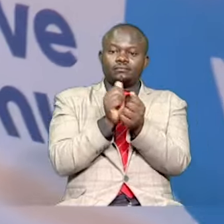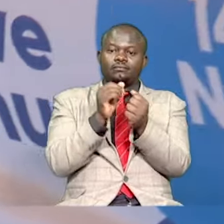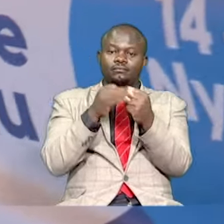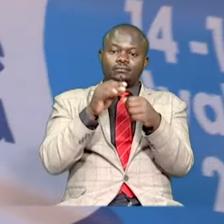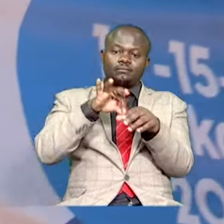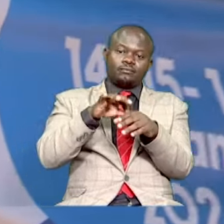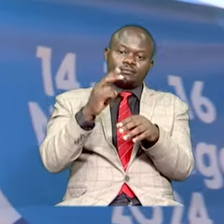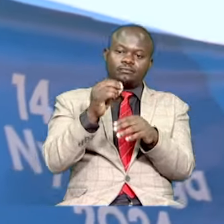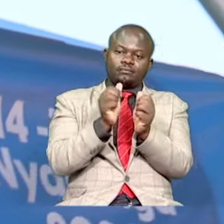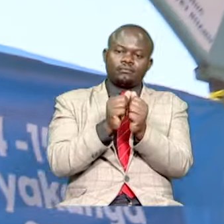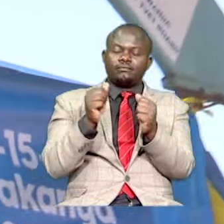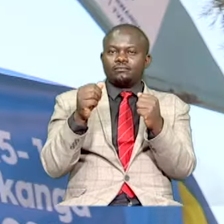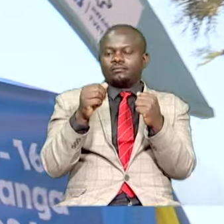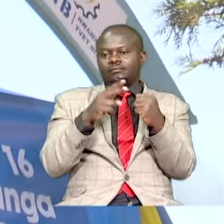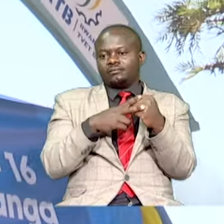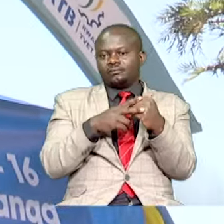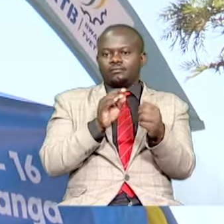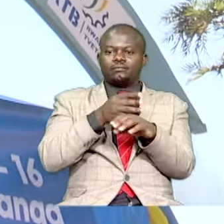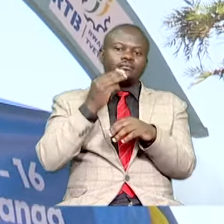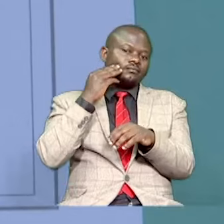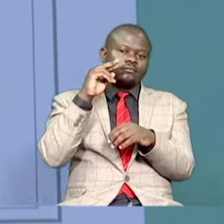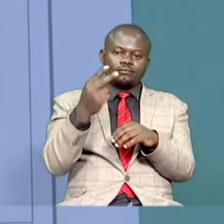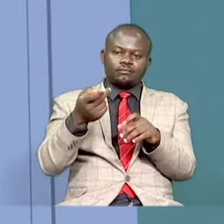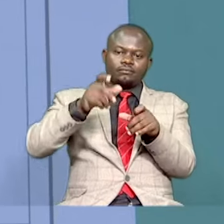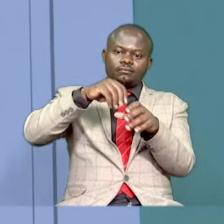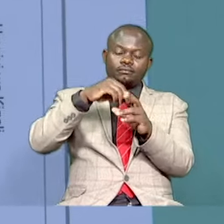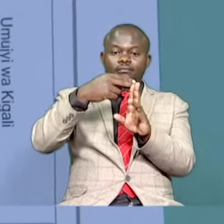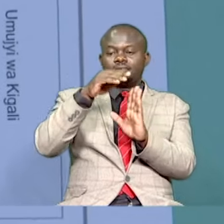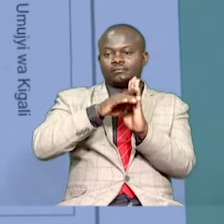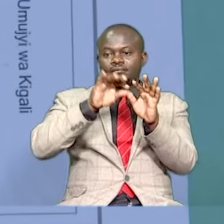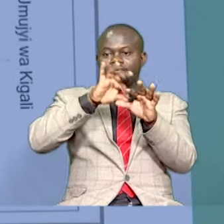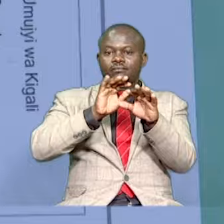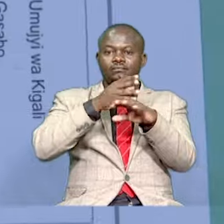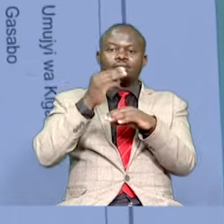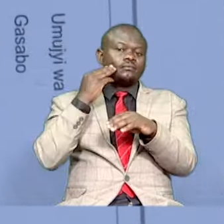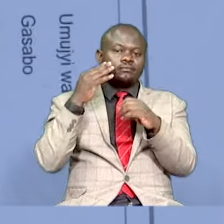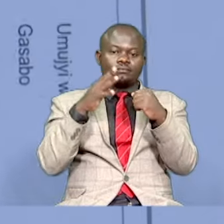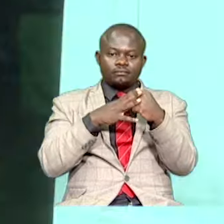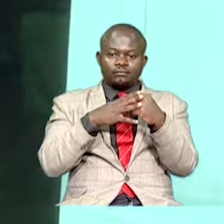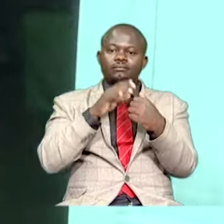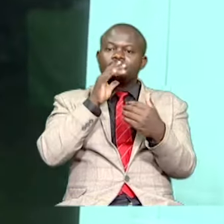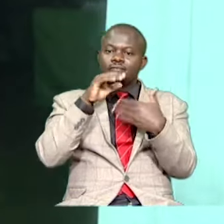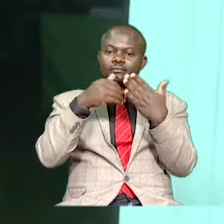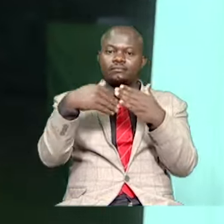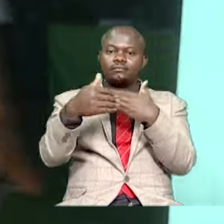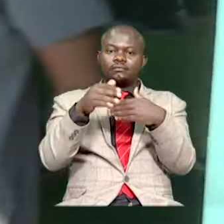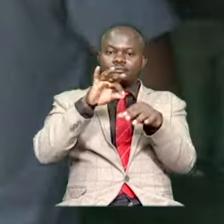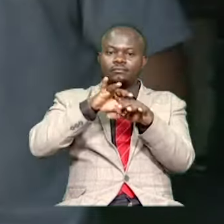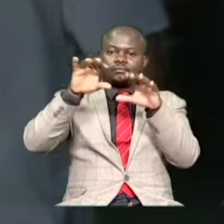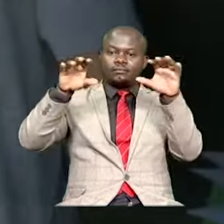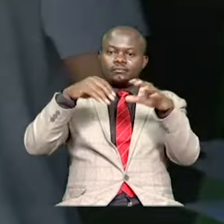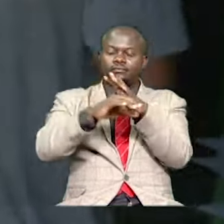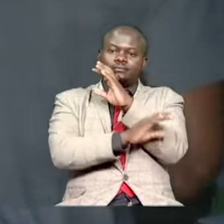yo muri 2017 bagera kuri miliyoni 2 biyongereye kuri lisite y'itora y'abasaga miliyoni 9 bari bategerejwe mu byumba by'itora hirya no hino mu